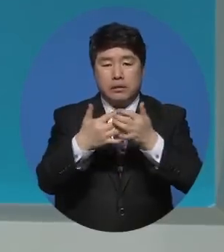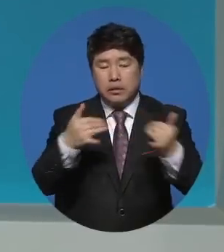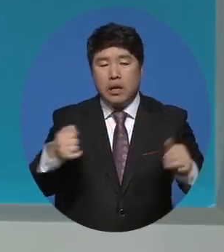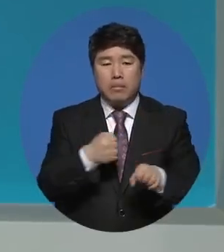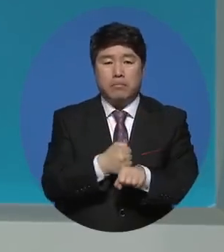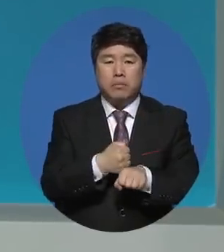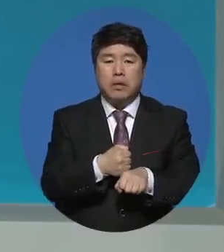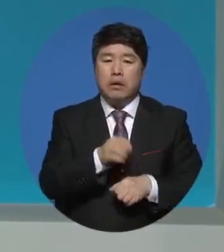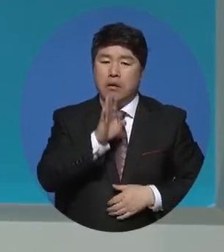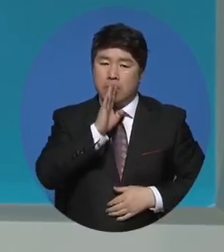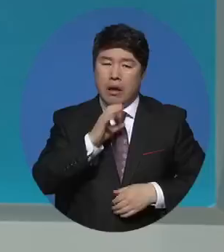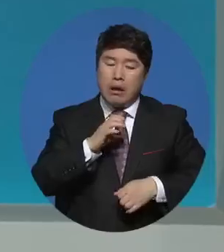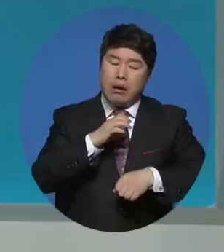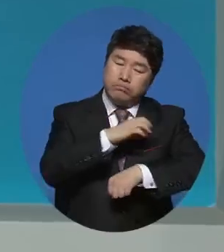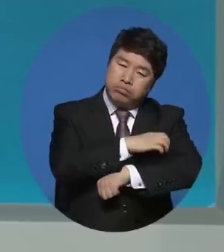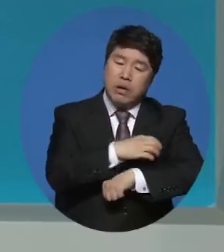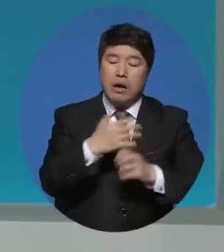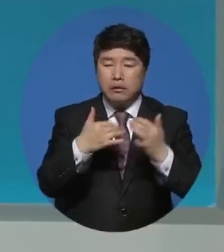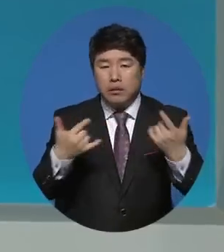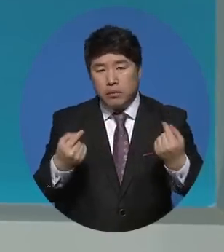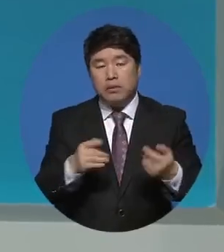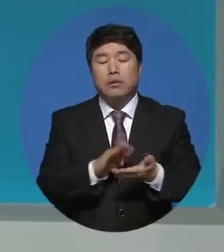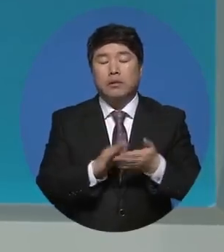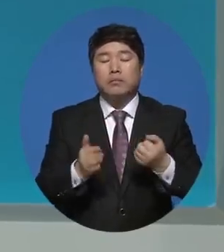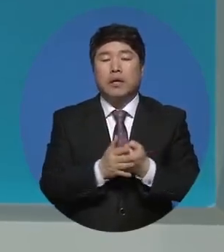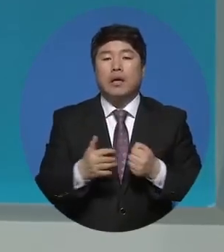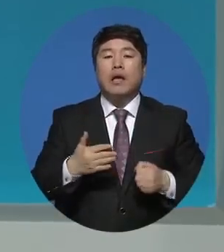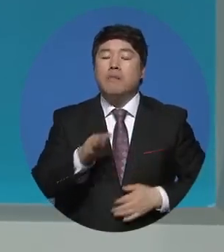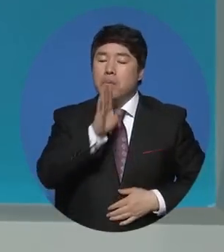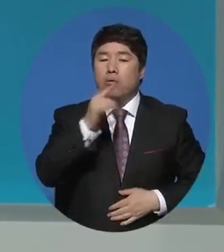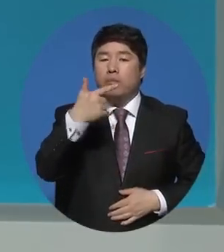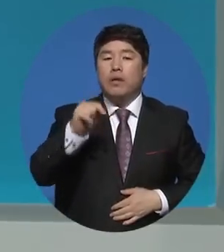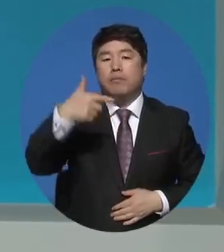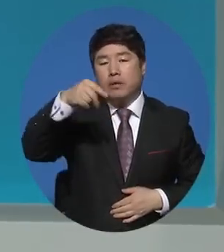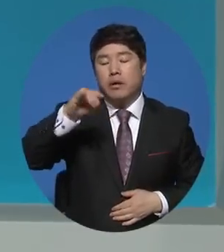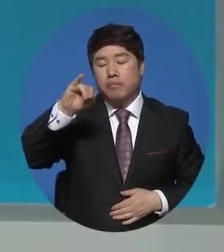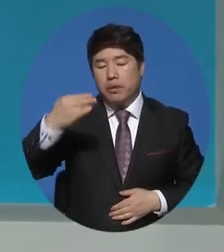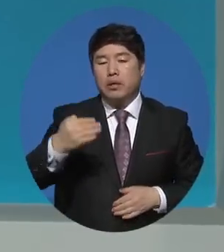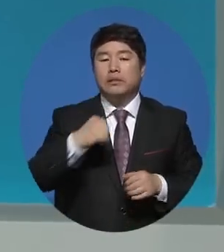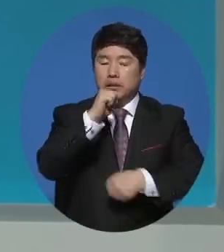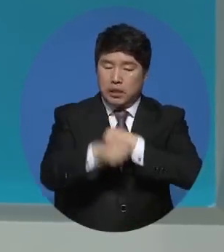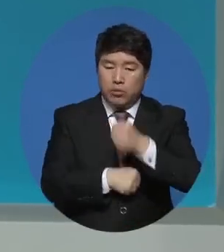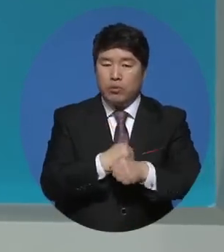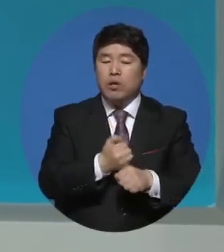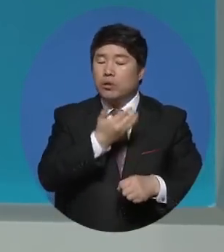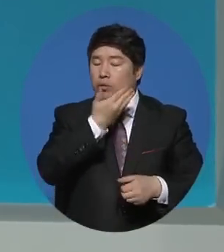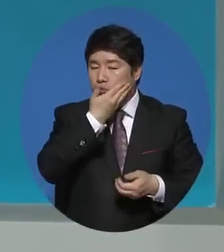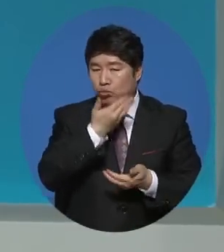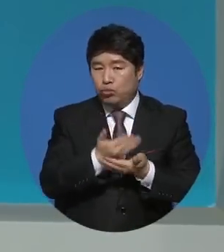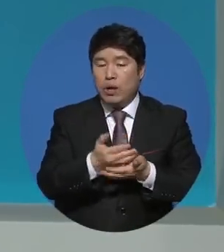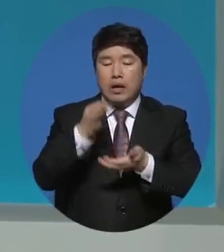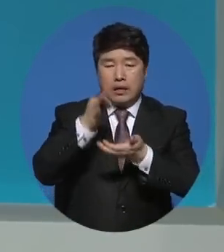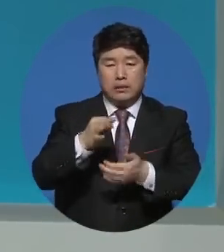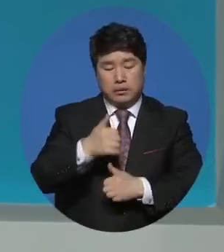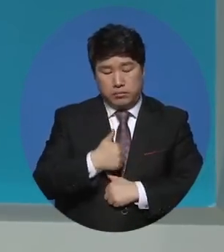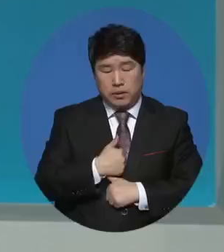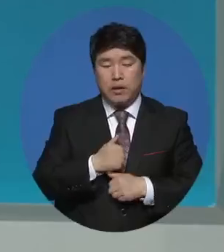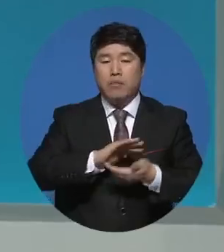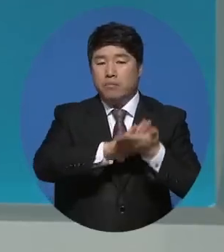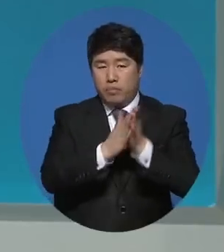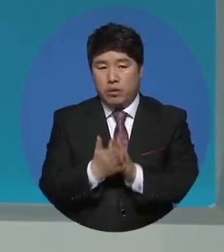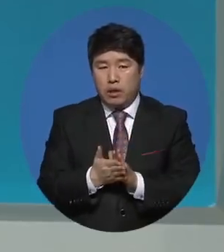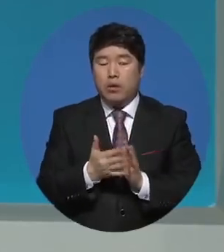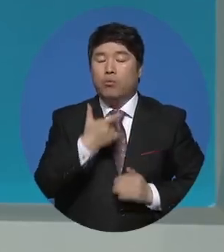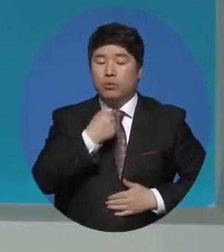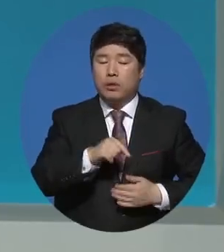수입니다 남경필 가치 자유와 핵심 가치를 지키면서 변화해 나가려는 새로운